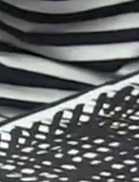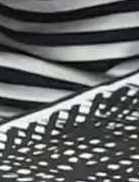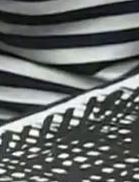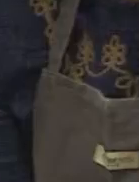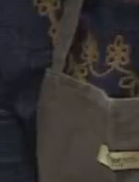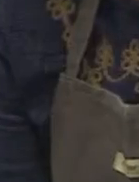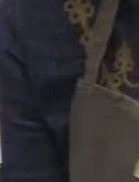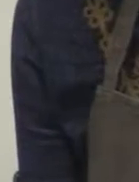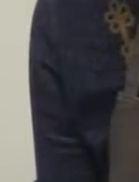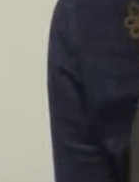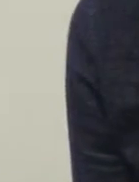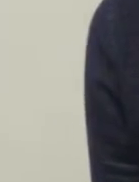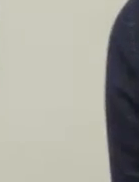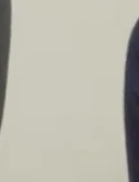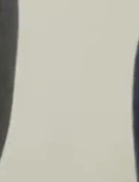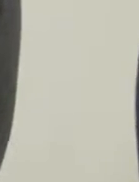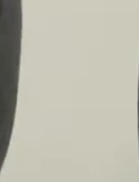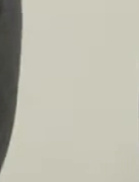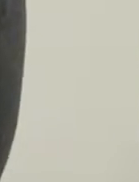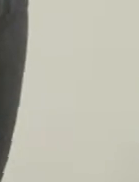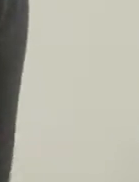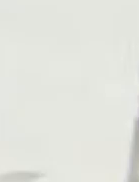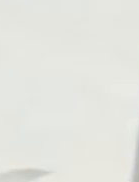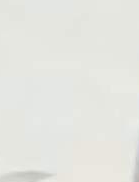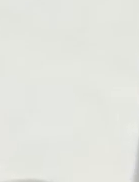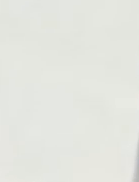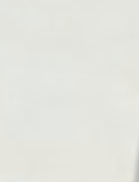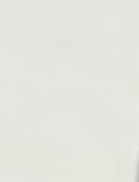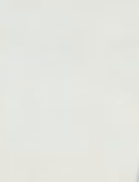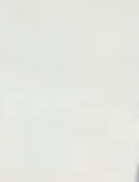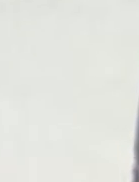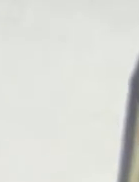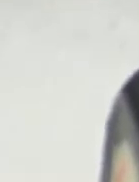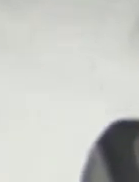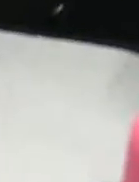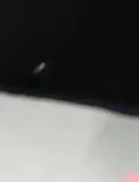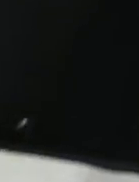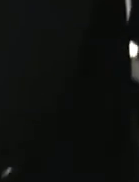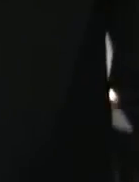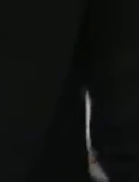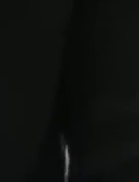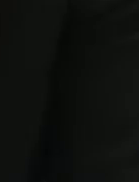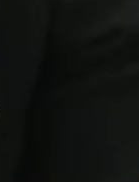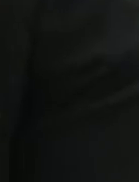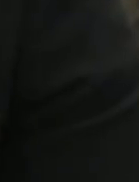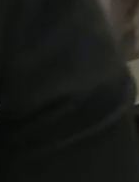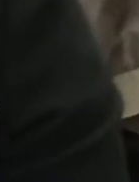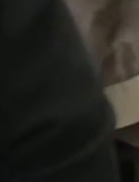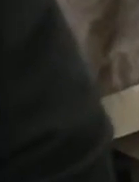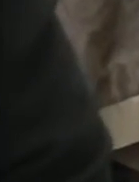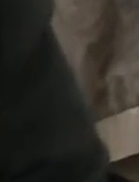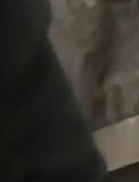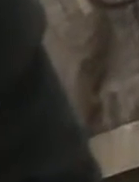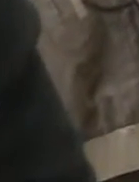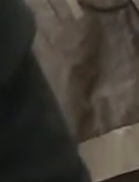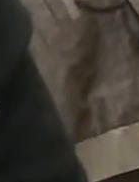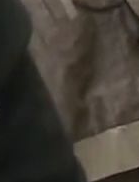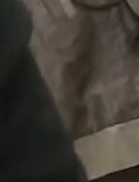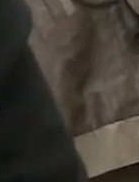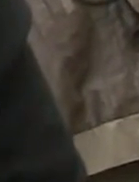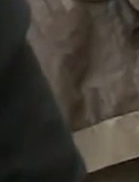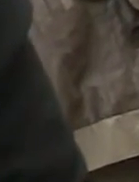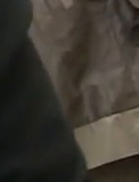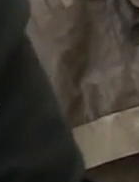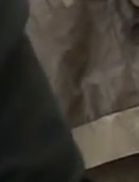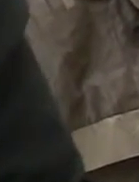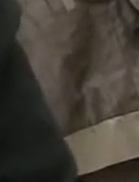준공식을 거쳐 개관했는데요. 물이 빨리 마르니까 좀 불편해요 하셨는데 물을 좀더